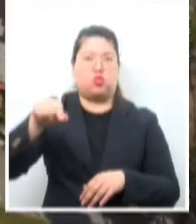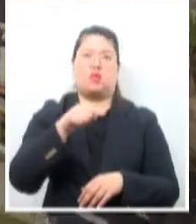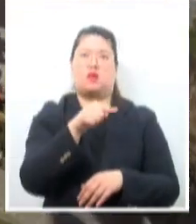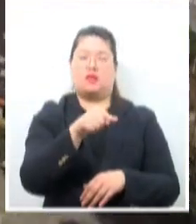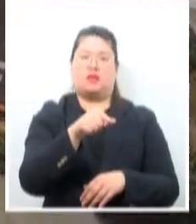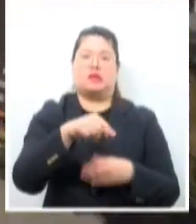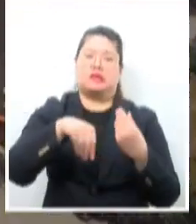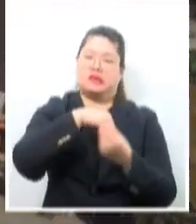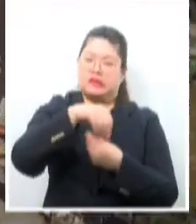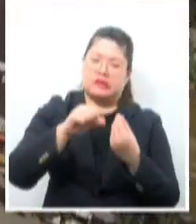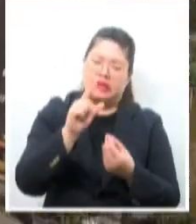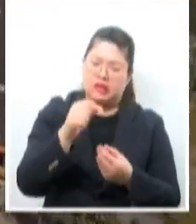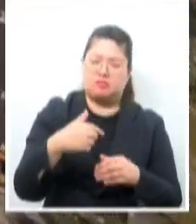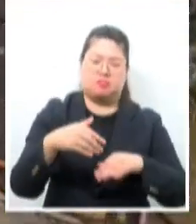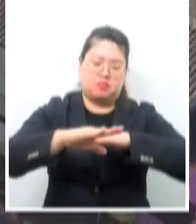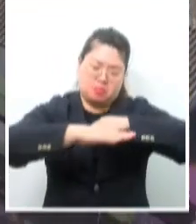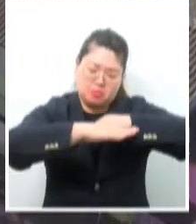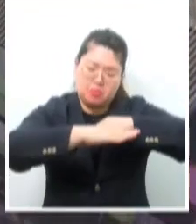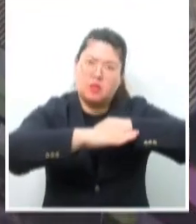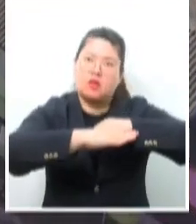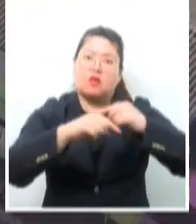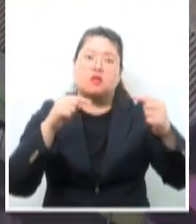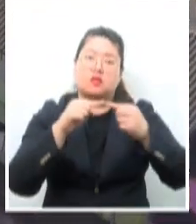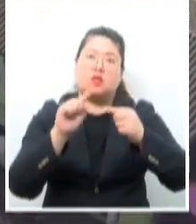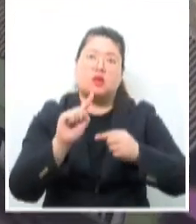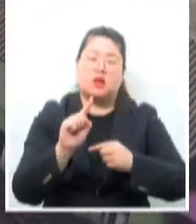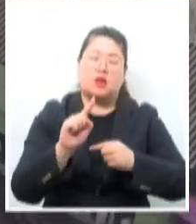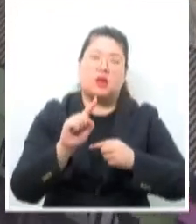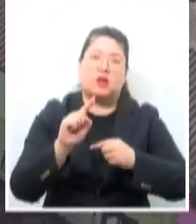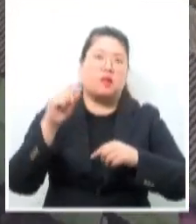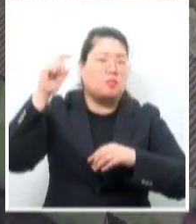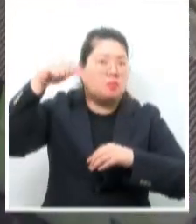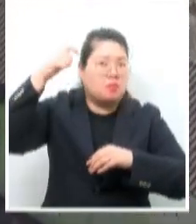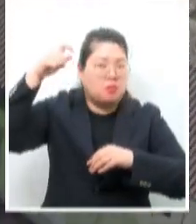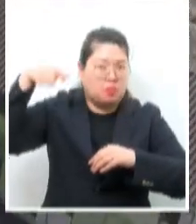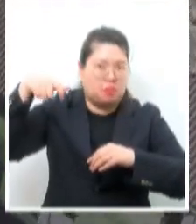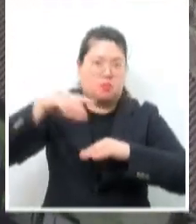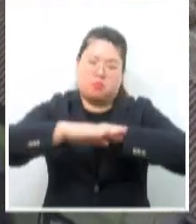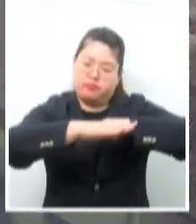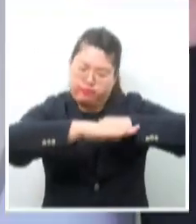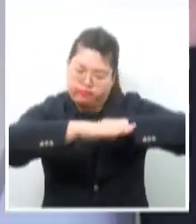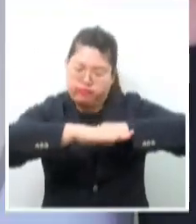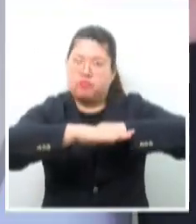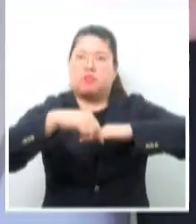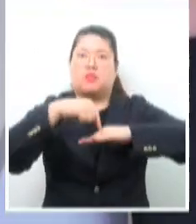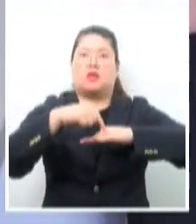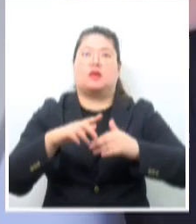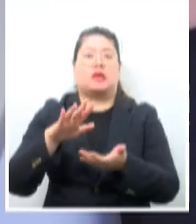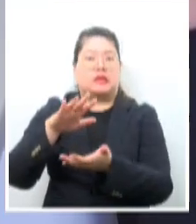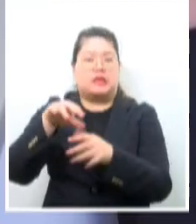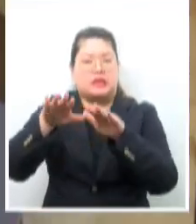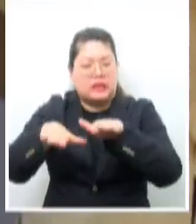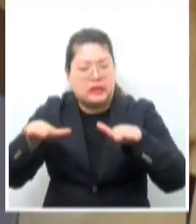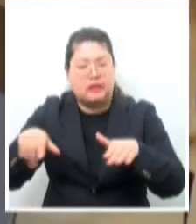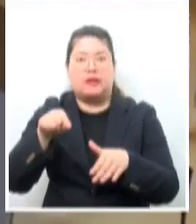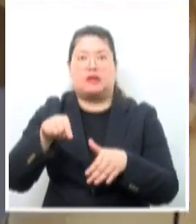ฐกิจพิเศษชายแดนและมีเขตติดต่อกับสาธารณรัฐแห่งสหภาพเมียนมานักเรียนในสถานศึก